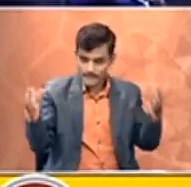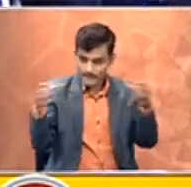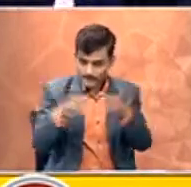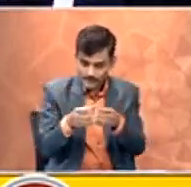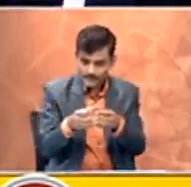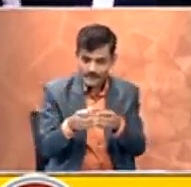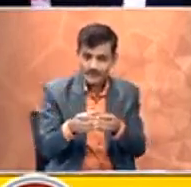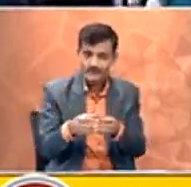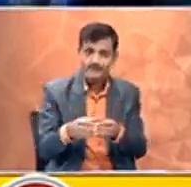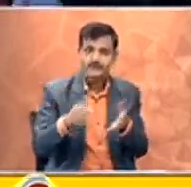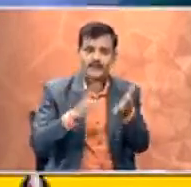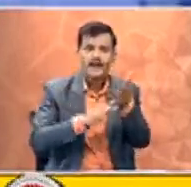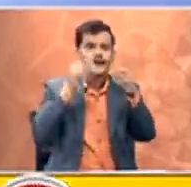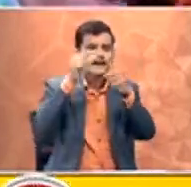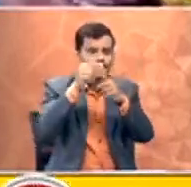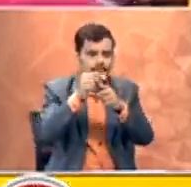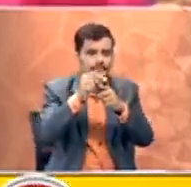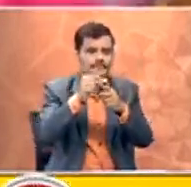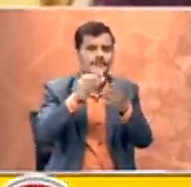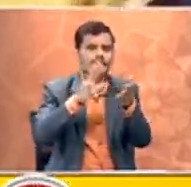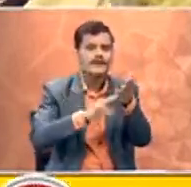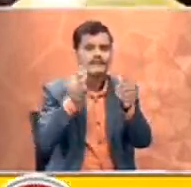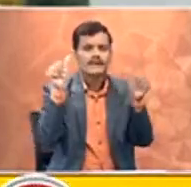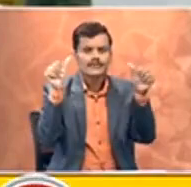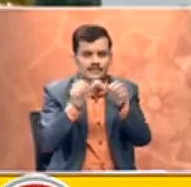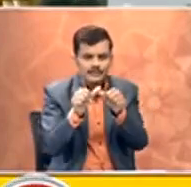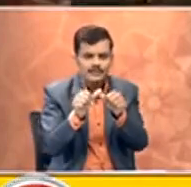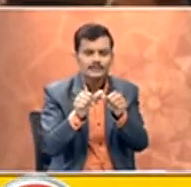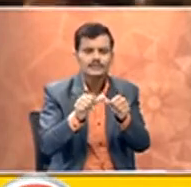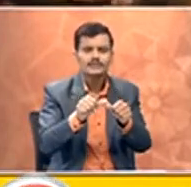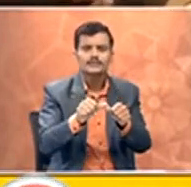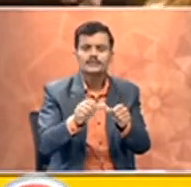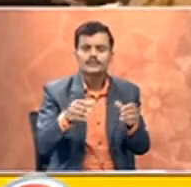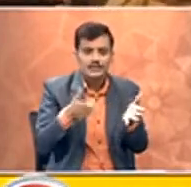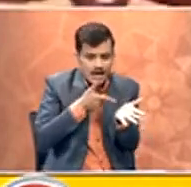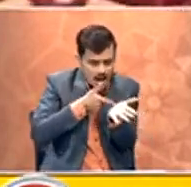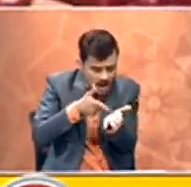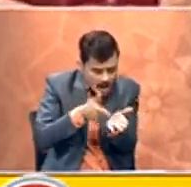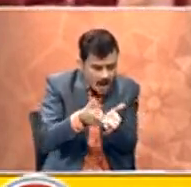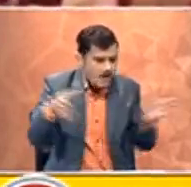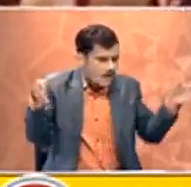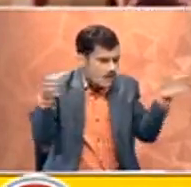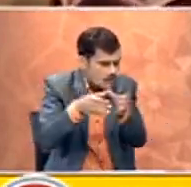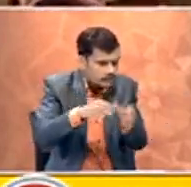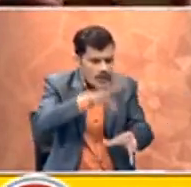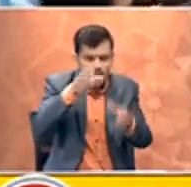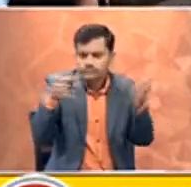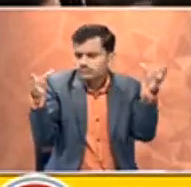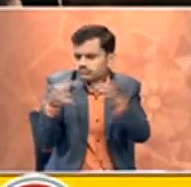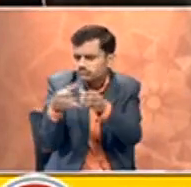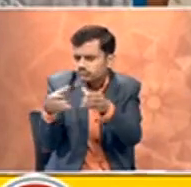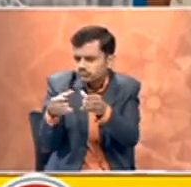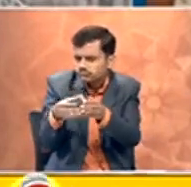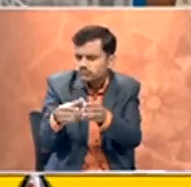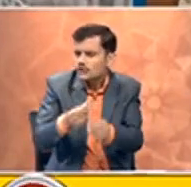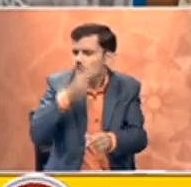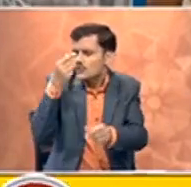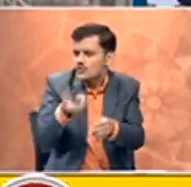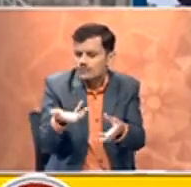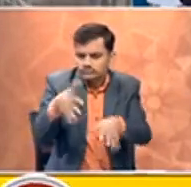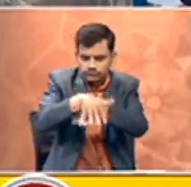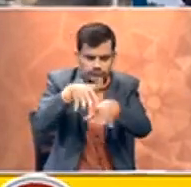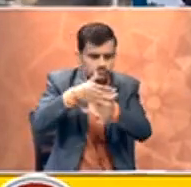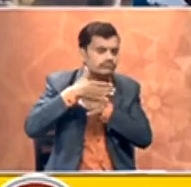हमारे सांसद, एंटरप्रेन्योर्स और अर्बन एडमिनिस्ट्रेशन से जुड़े लोगों ने अहम भूमिका